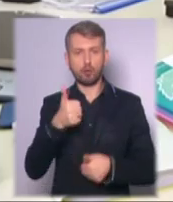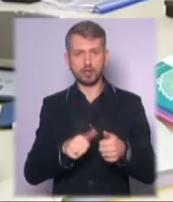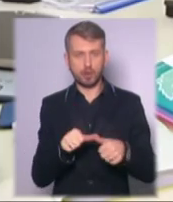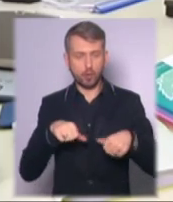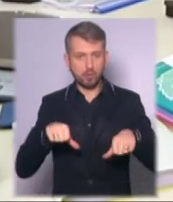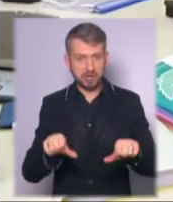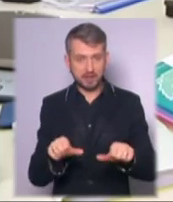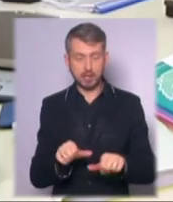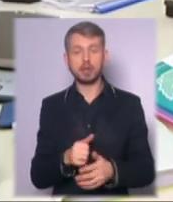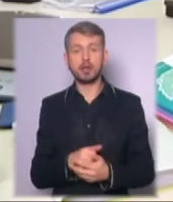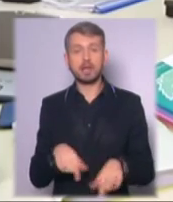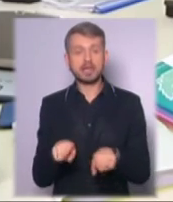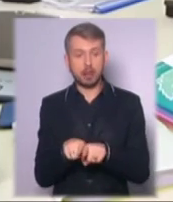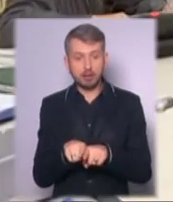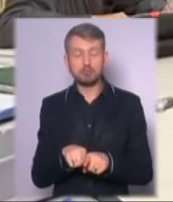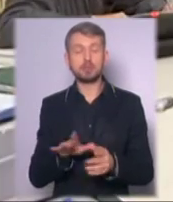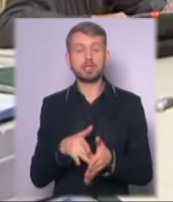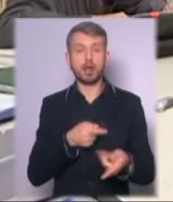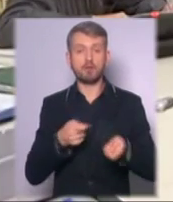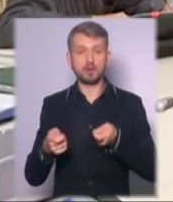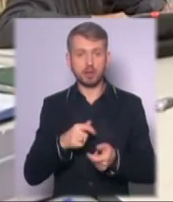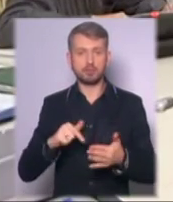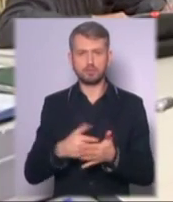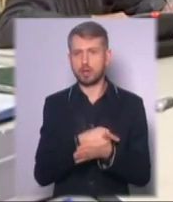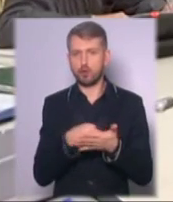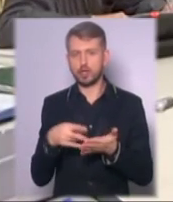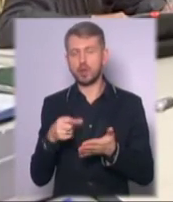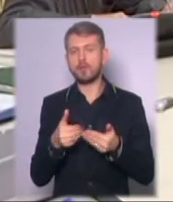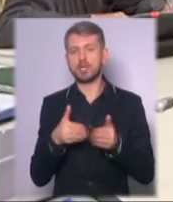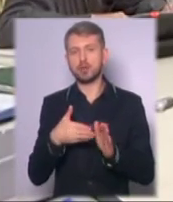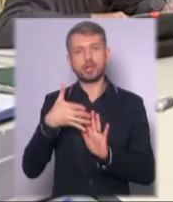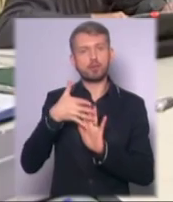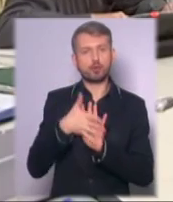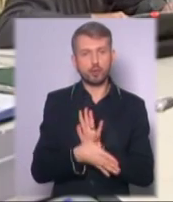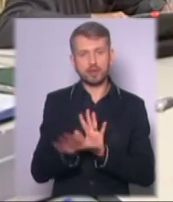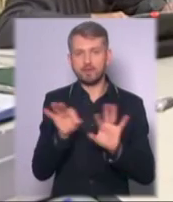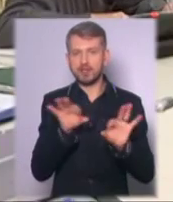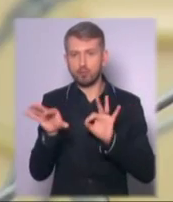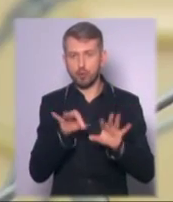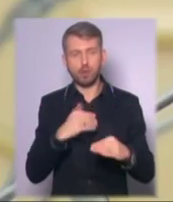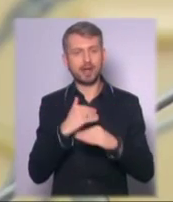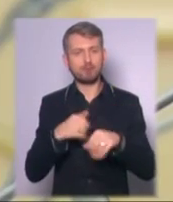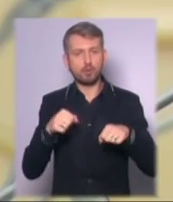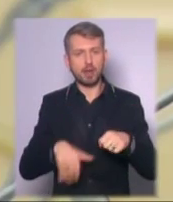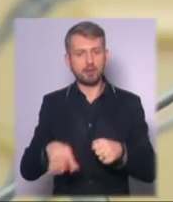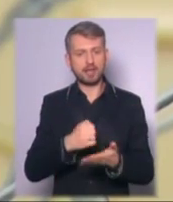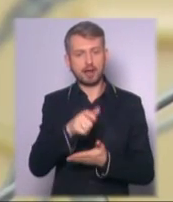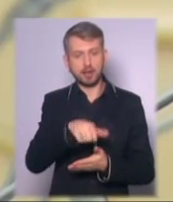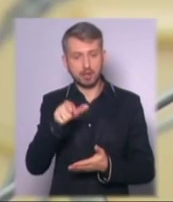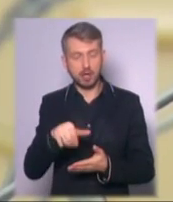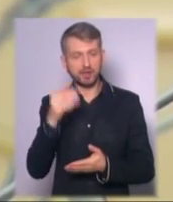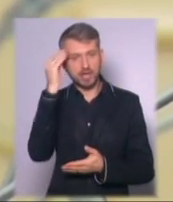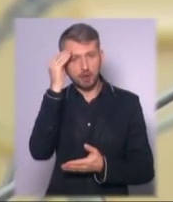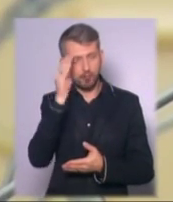Володимира Бондаренка, таким чином міська влада вкотре наголошує на відкритості та прозорості відбору, рівноправ'ї усіх кандидатів та